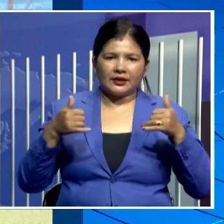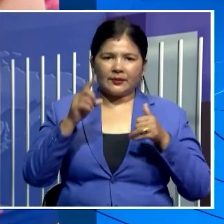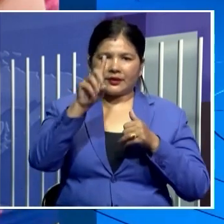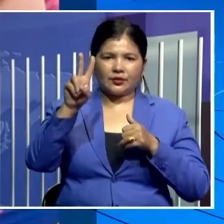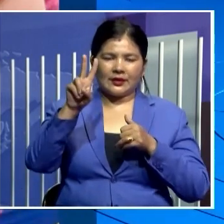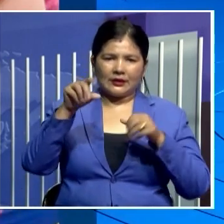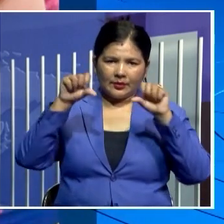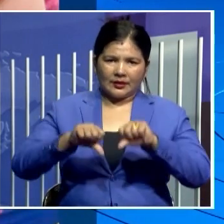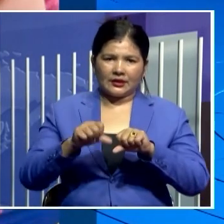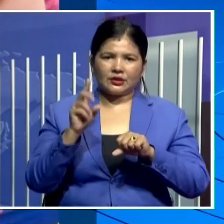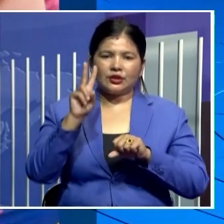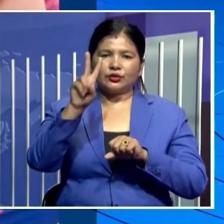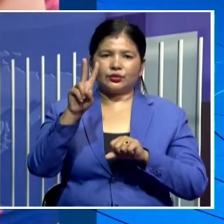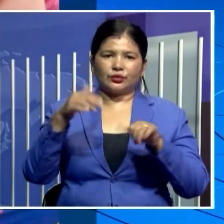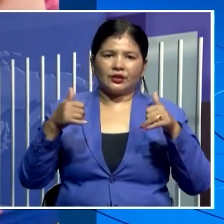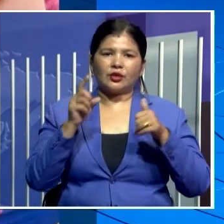पराजित। दोस्रो खेल भोलि हुने।